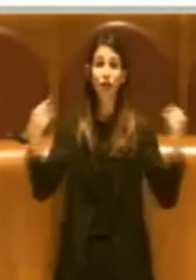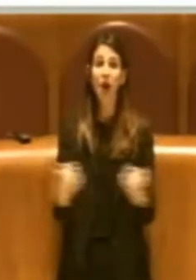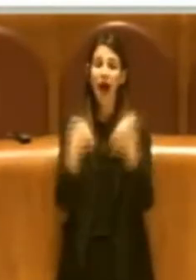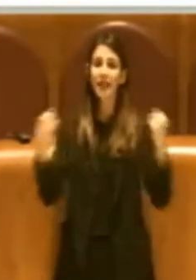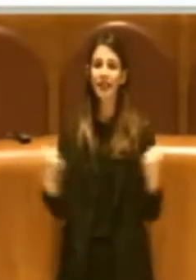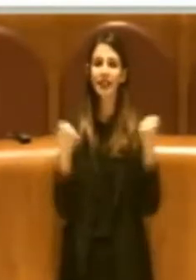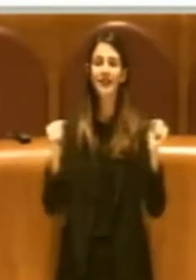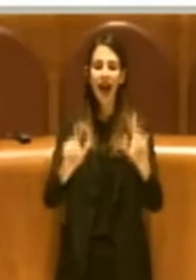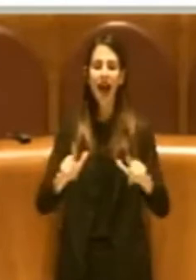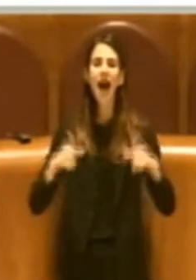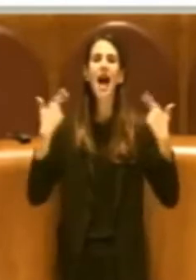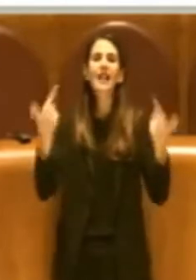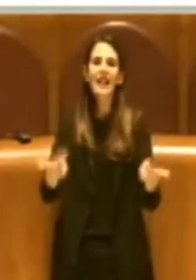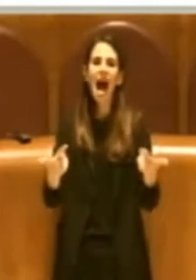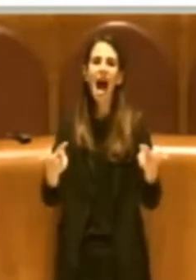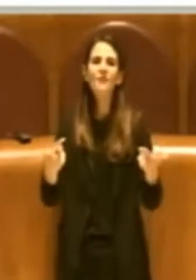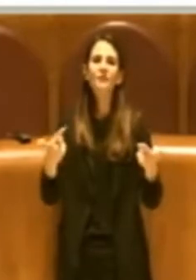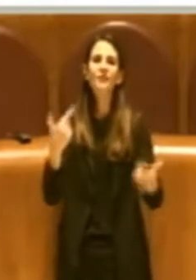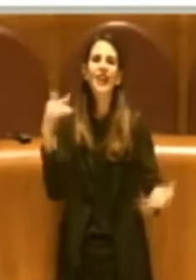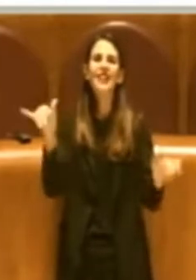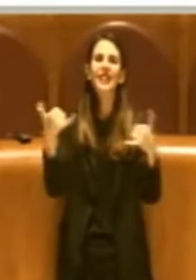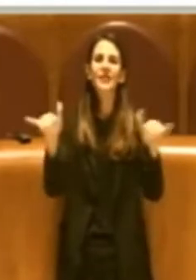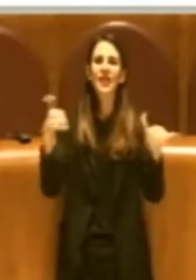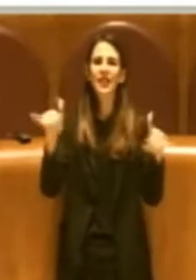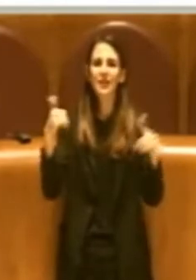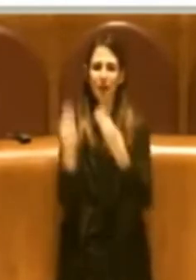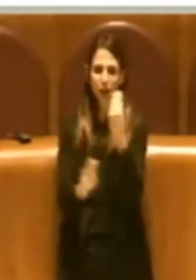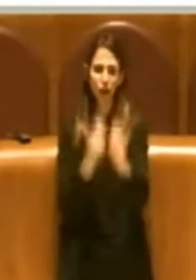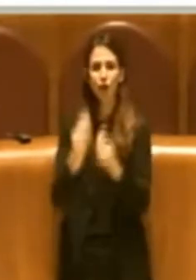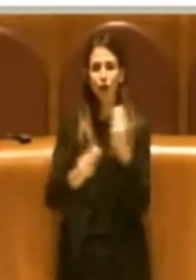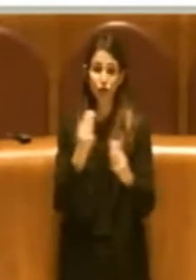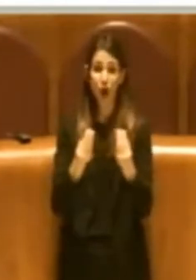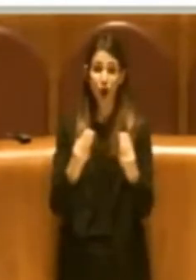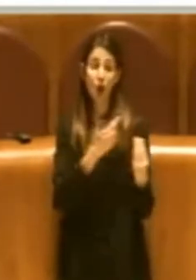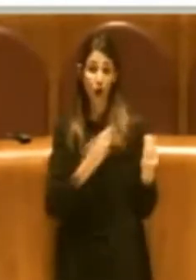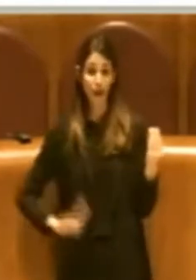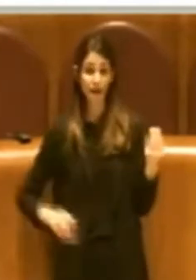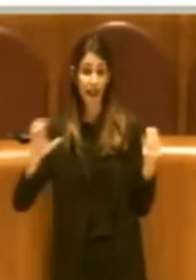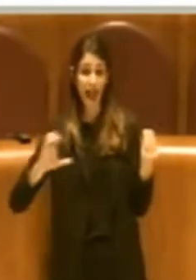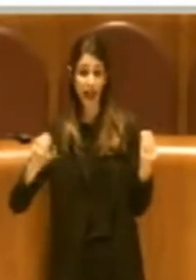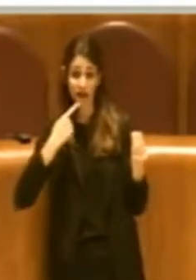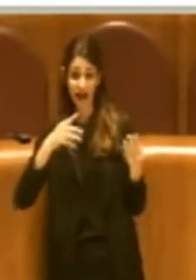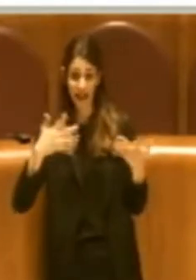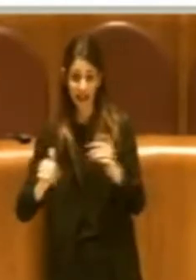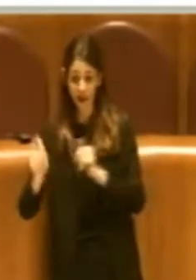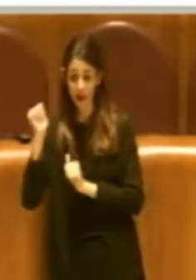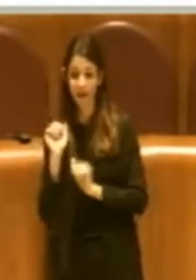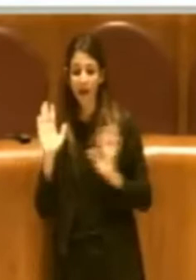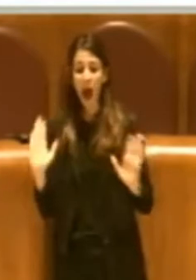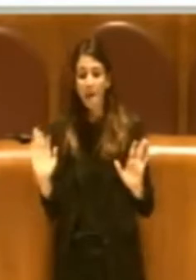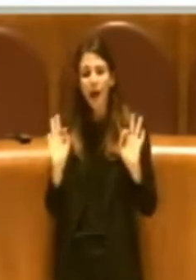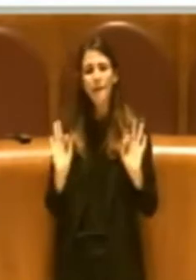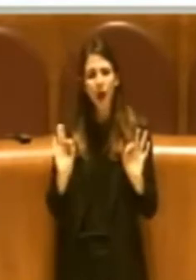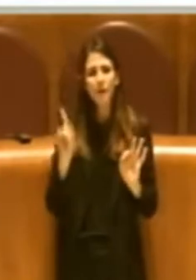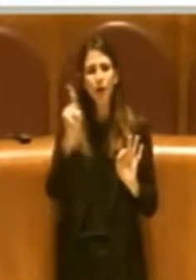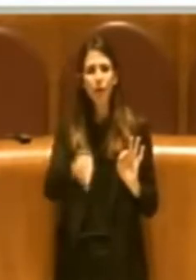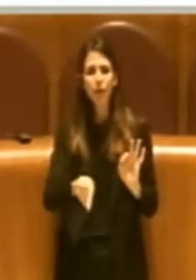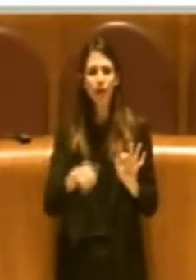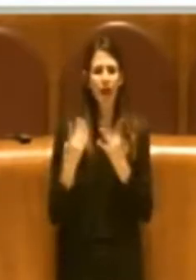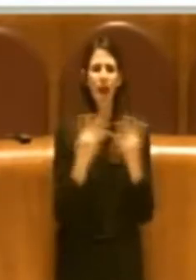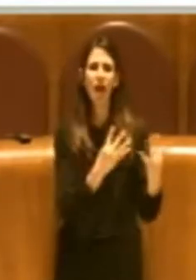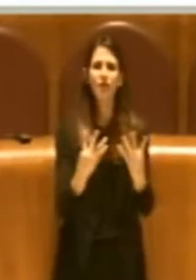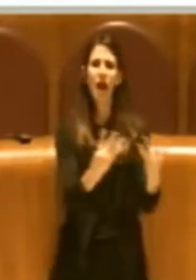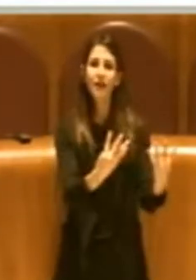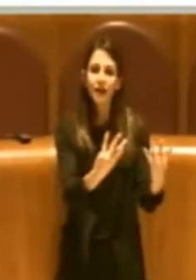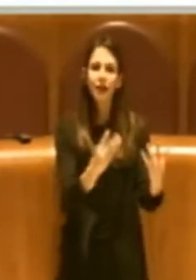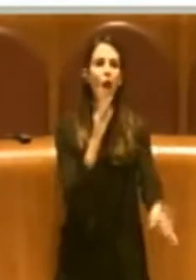appunto ludiche che ha anticipato la collega Celli, ma che si prendono anche cura di aree verdi che altrimenti